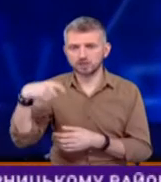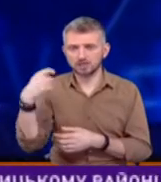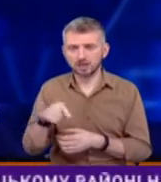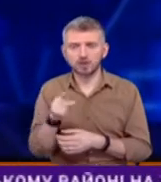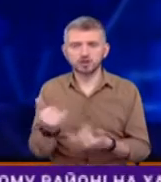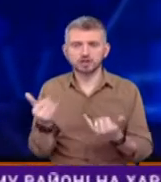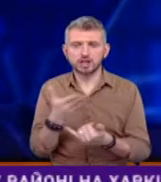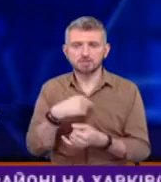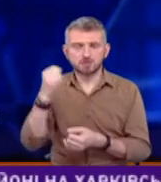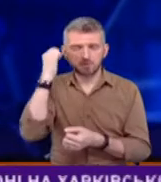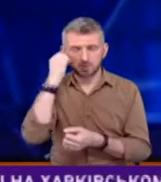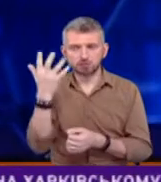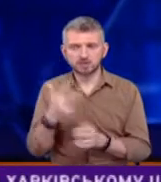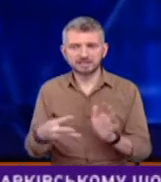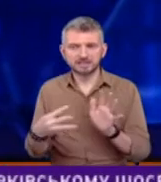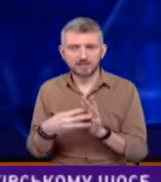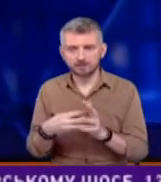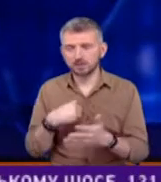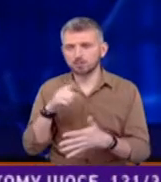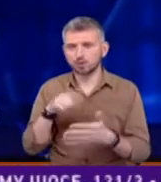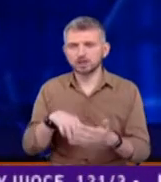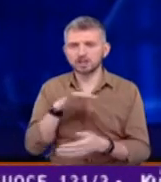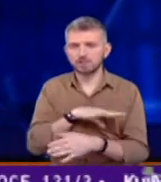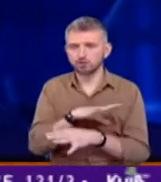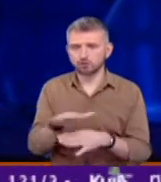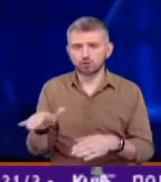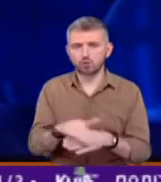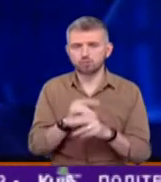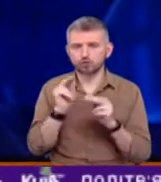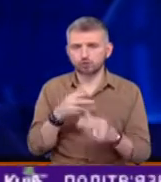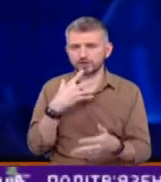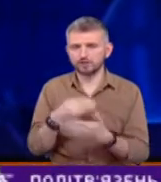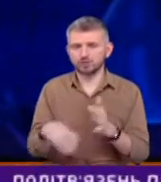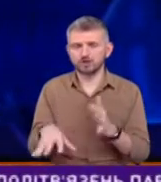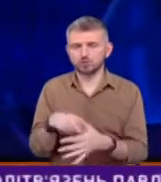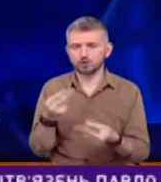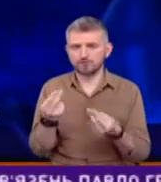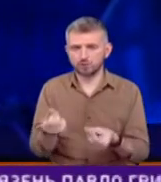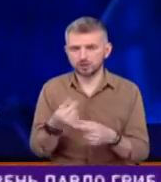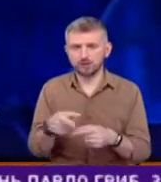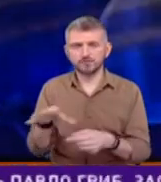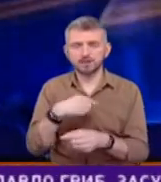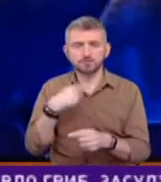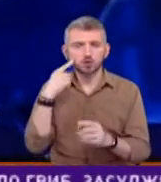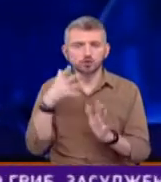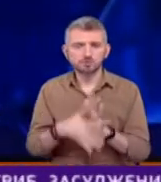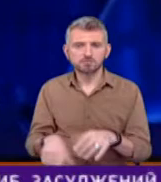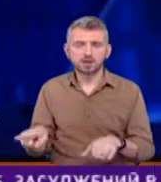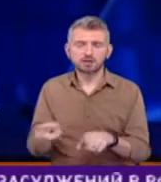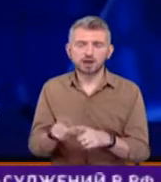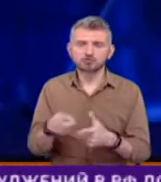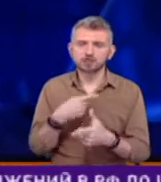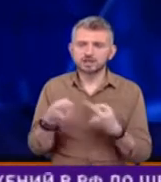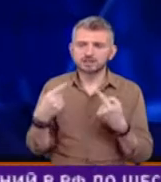нині ми пам'ятаємо 39, я переконаний, не використовує добросовісно свій виборчий фонд. Всі ми розуміємо, що так чи інакше